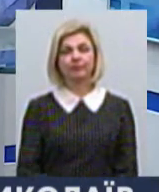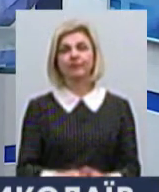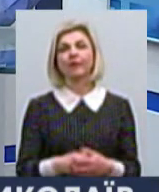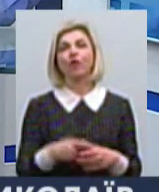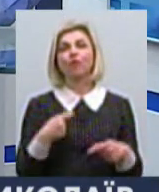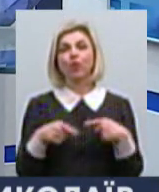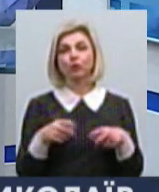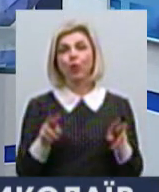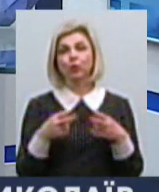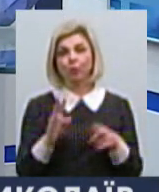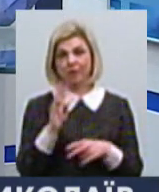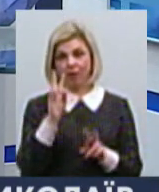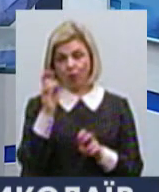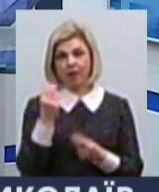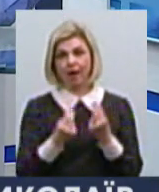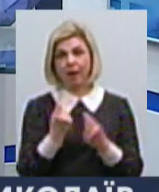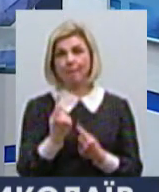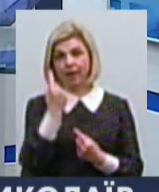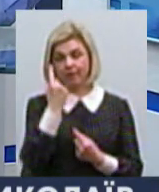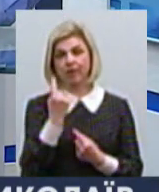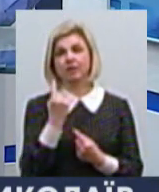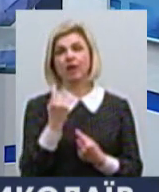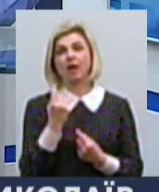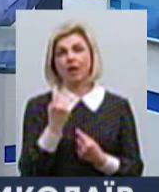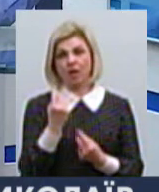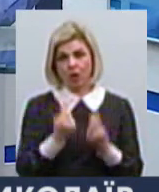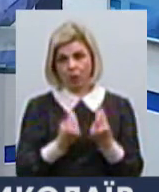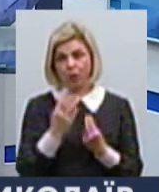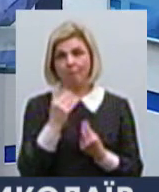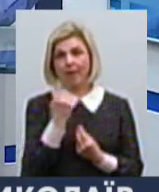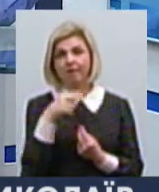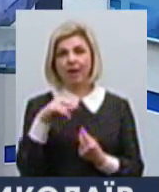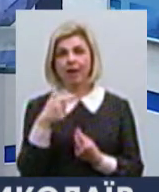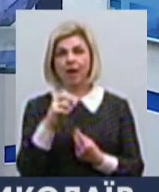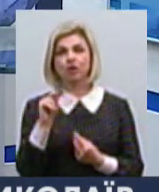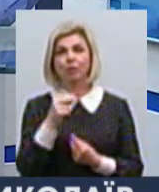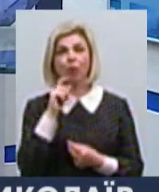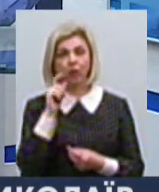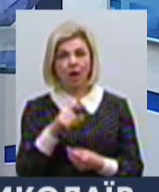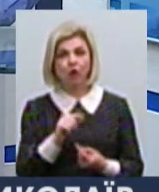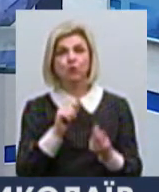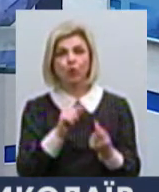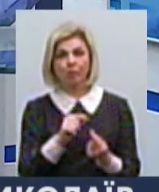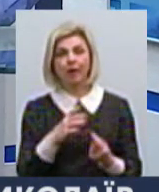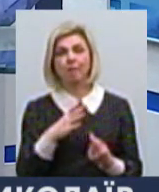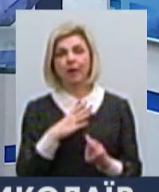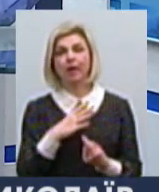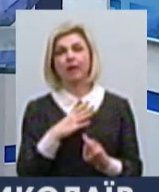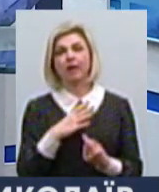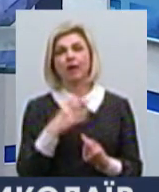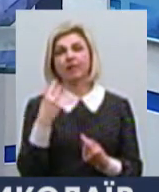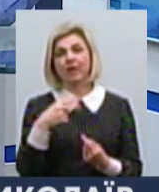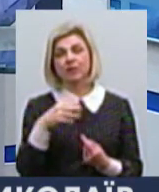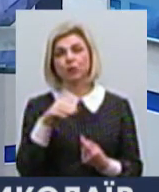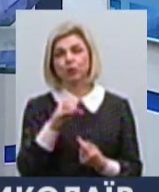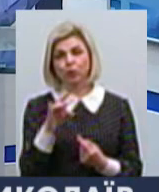Муніципальний футбольний клуб «Миколаїв» зіграв першу після поновлення сезону виїзну гру у першій лізі чемпіонату України. Суперником підопічних Сергія Шищенка у 20-му